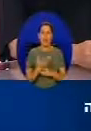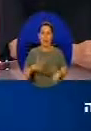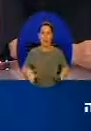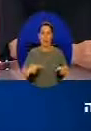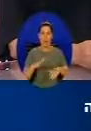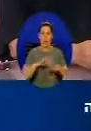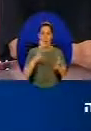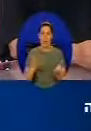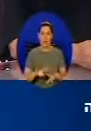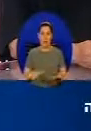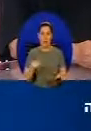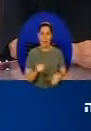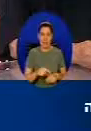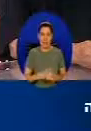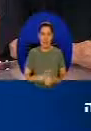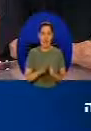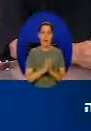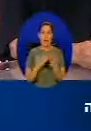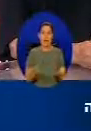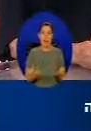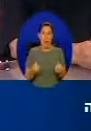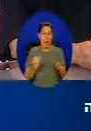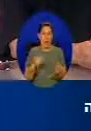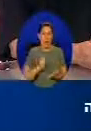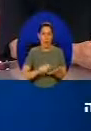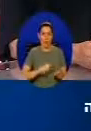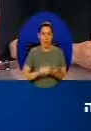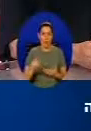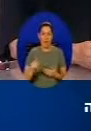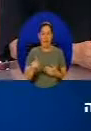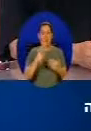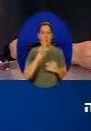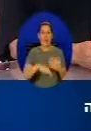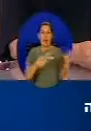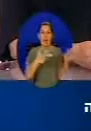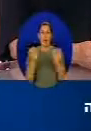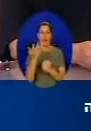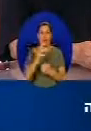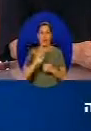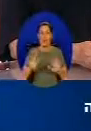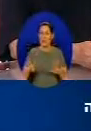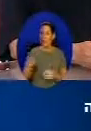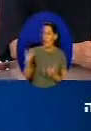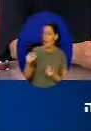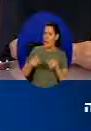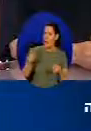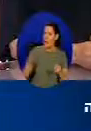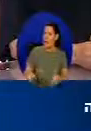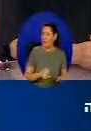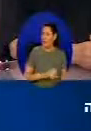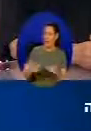בספר המאוד מאוד מדהים הזה שהוא כתב ב-1859 פרסם. שמיליונים ראו בו כפירה והעיפו את הספר אפילו בלי לקרוא